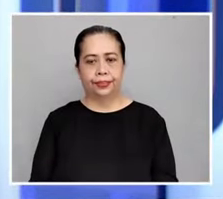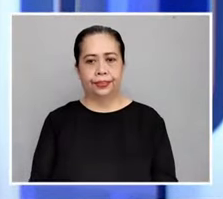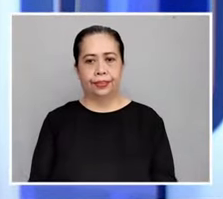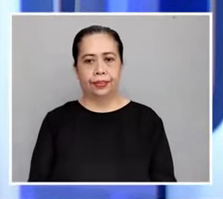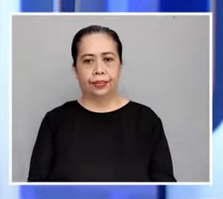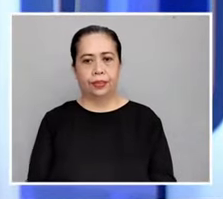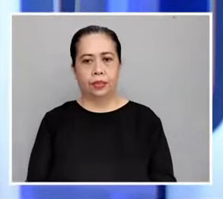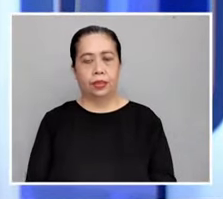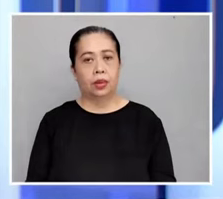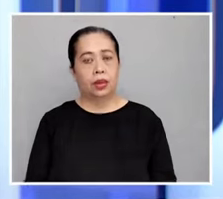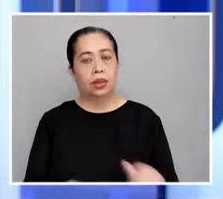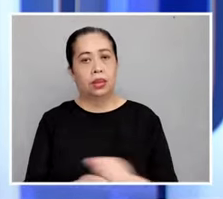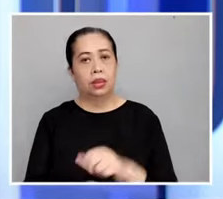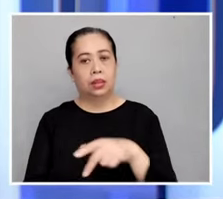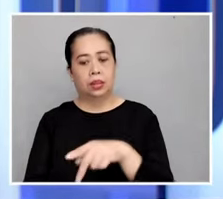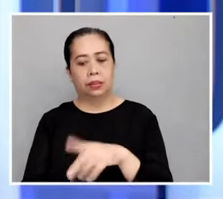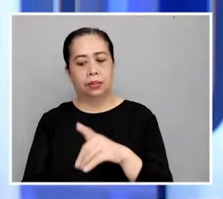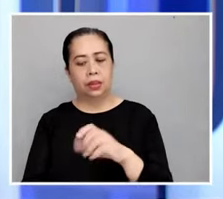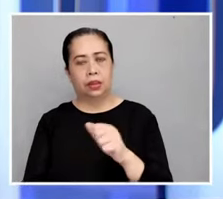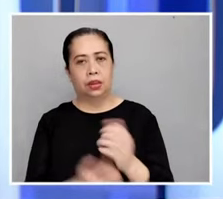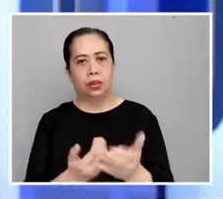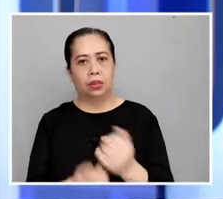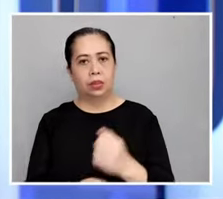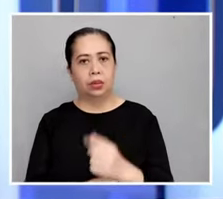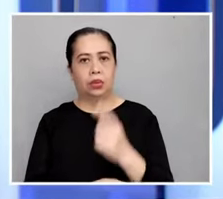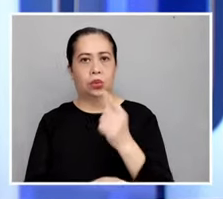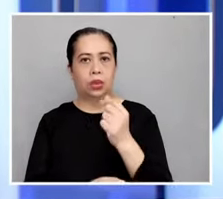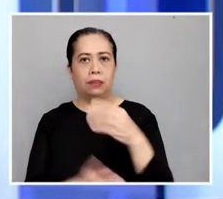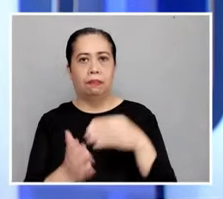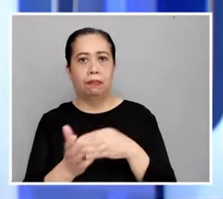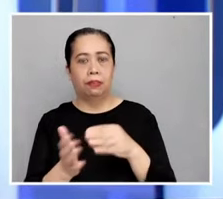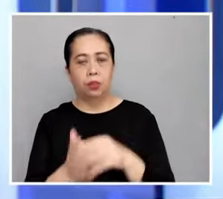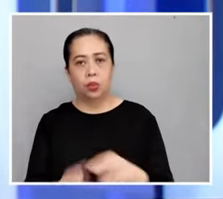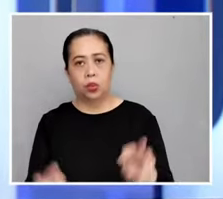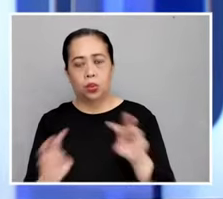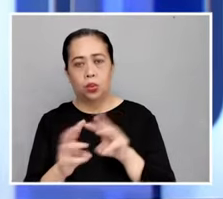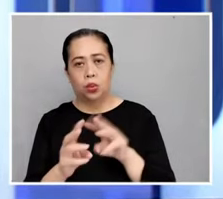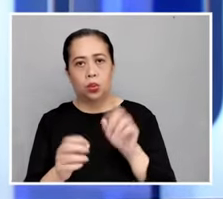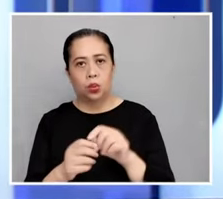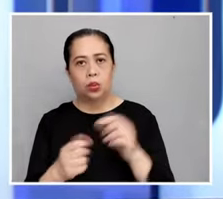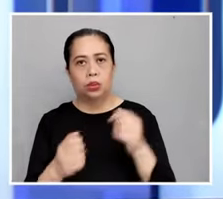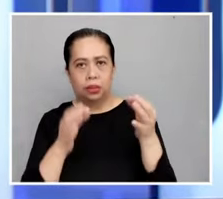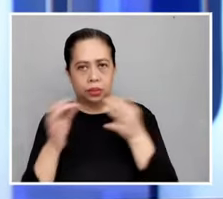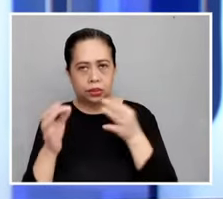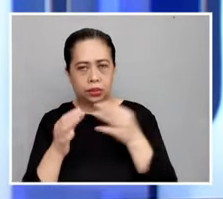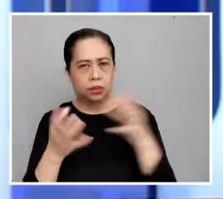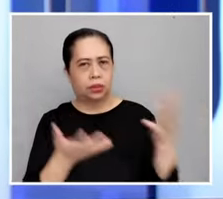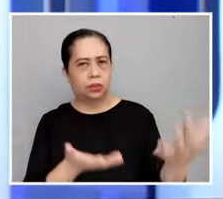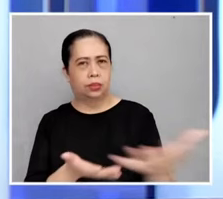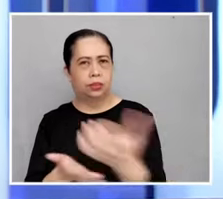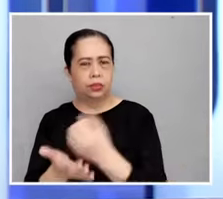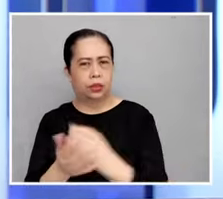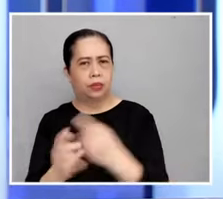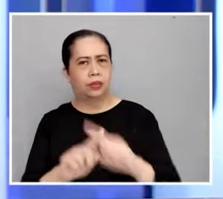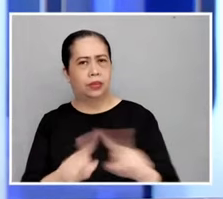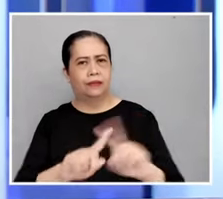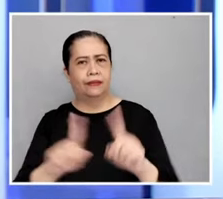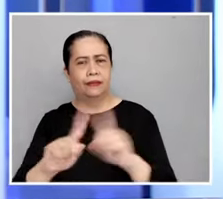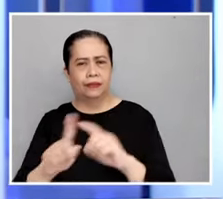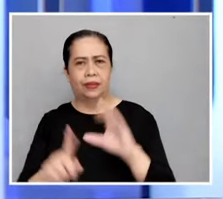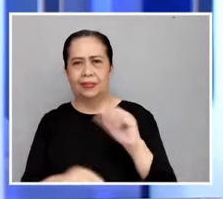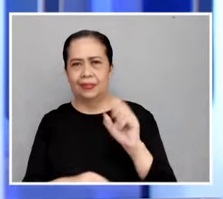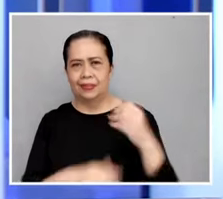Sinira ng PDEA ang nasa halos 20 bilyong pisong halaga ng droga na nakumpiska nito mula sa iba-ibang